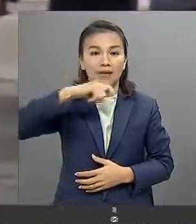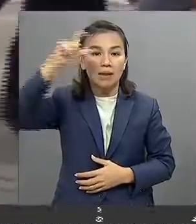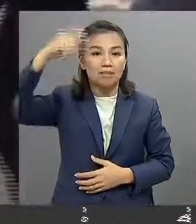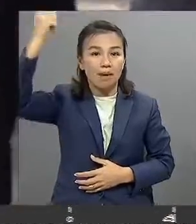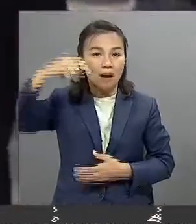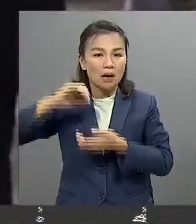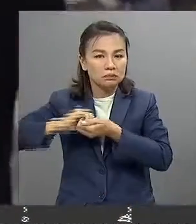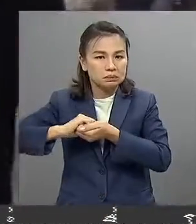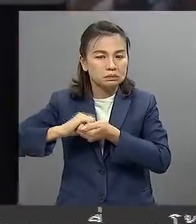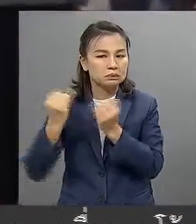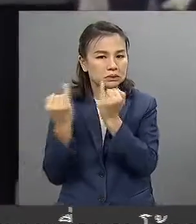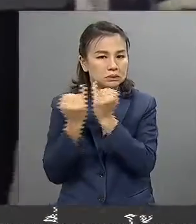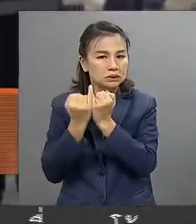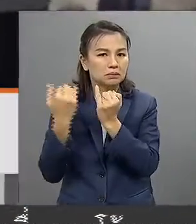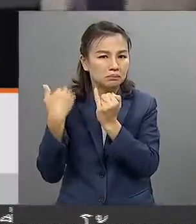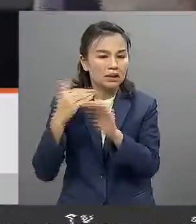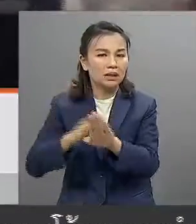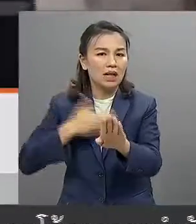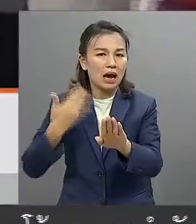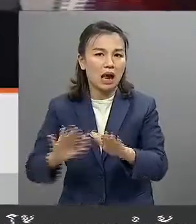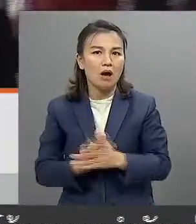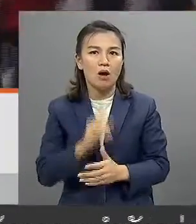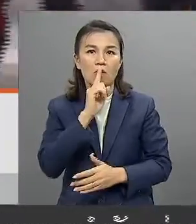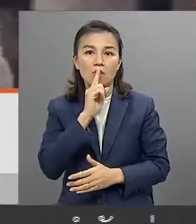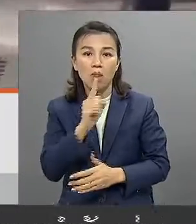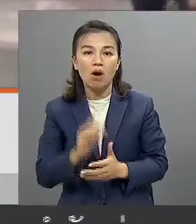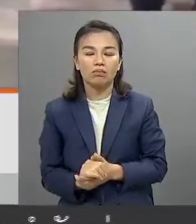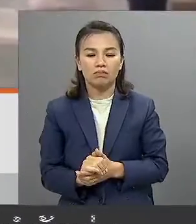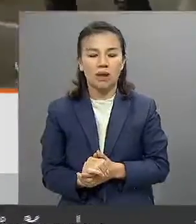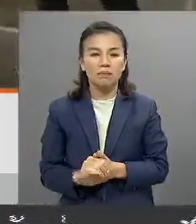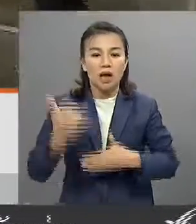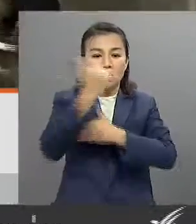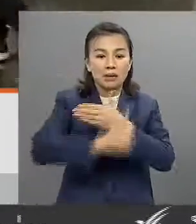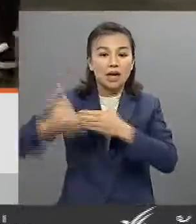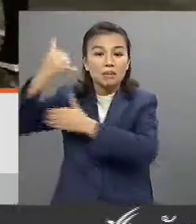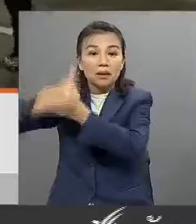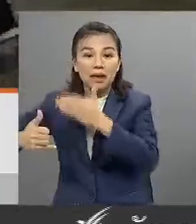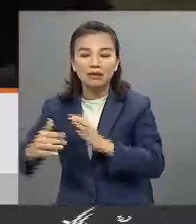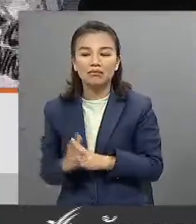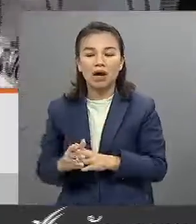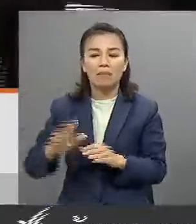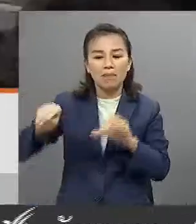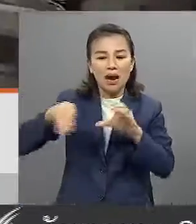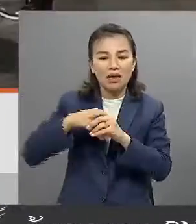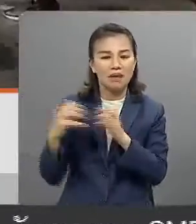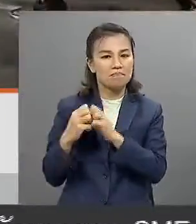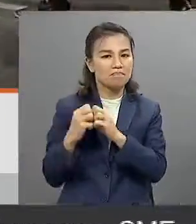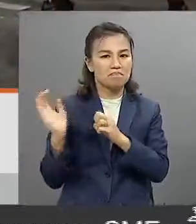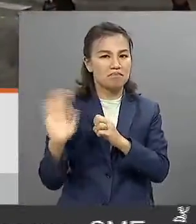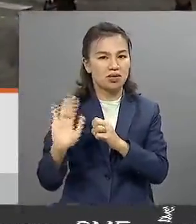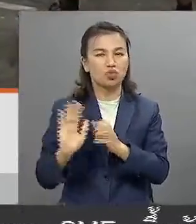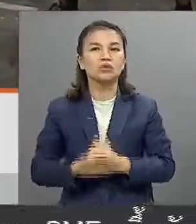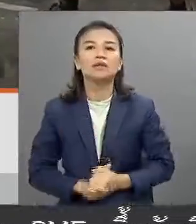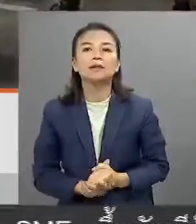ชิดสนิทสนมกันมานานแล้วก็ยังอ้างหลักการไม่แทรกแซงกิจการภายในอีกด้วยค่ะประเด็นนี้นะคะคุณกูมีจงกิจถาวร